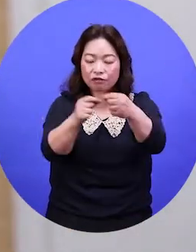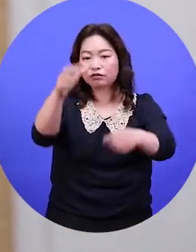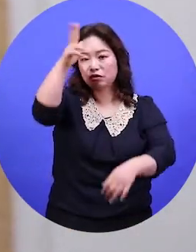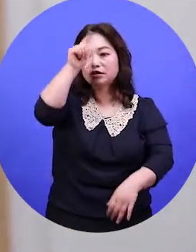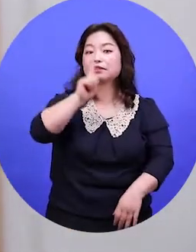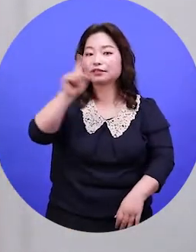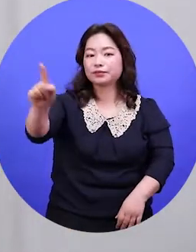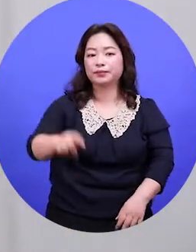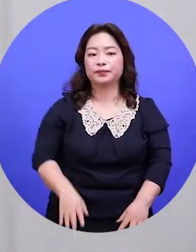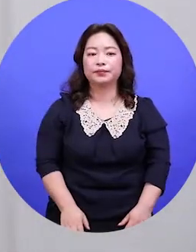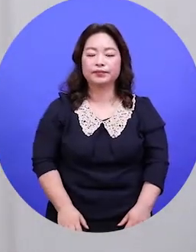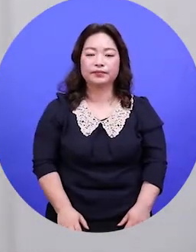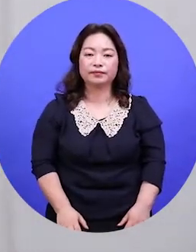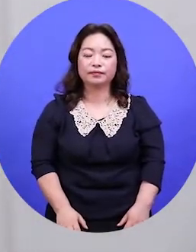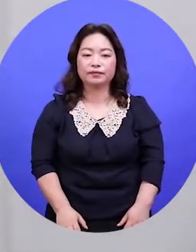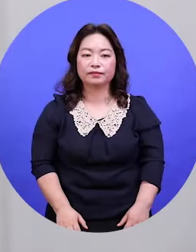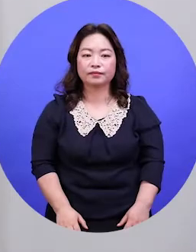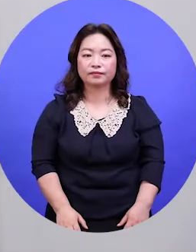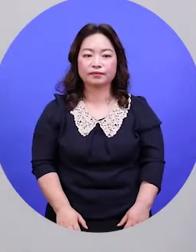경찰서에 신고합니다.